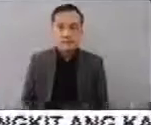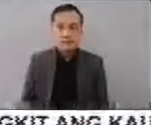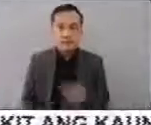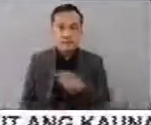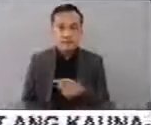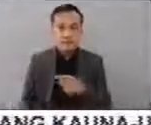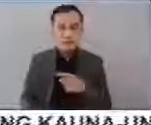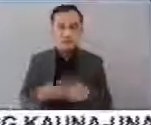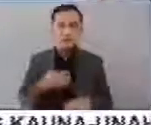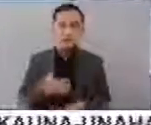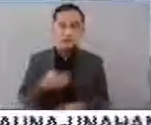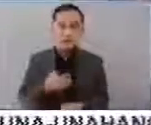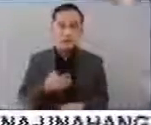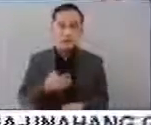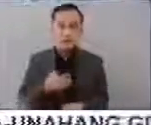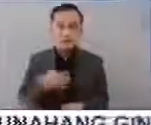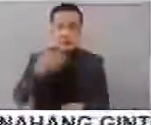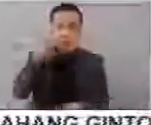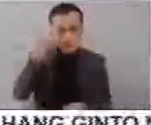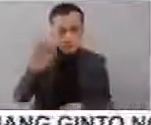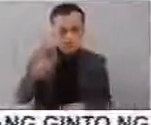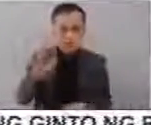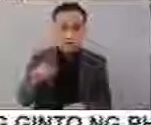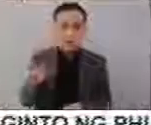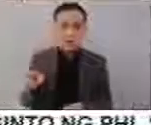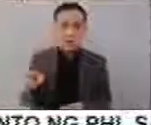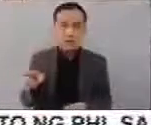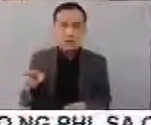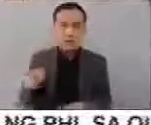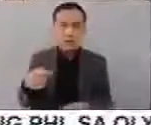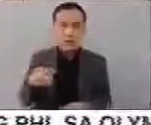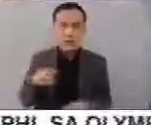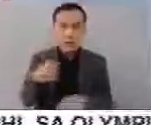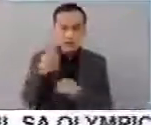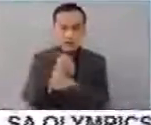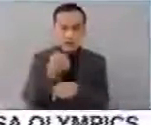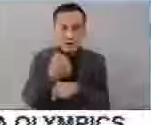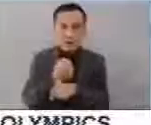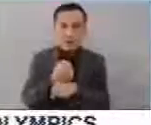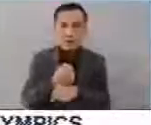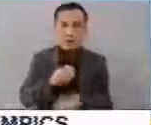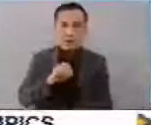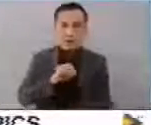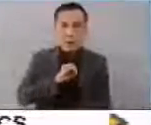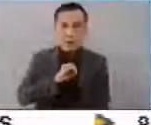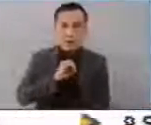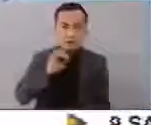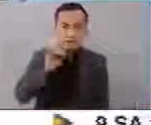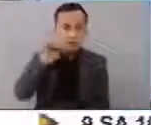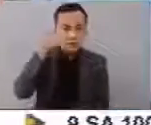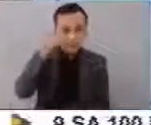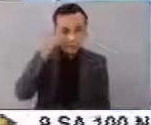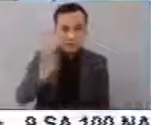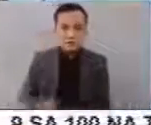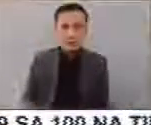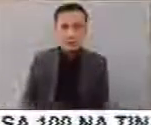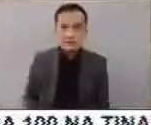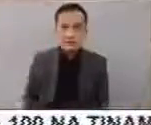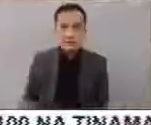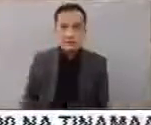ang kaayusan sa bansa, bagay na sinusuklian anya ng administrasyon ng mga naaayong benepisyo para sa